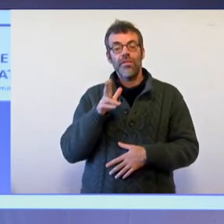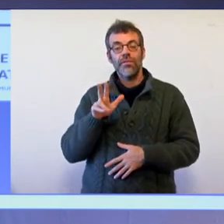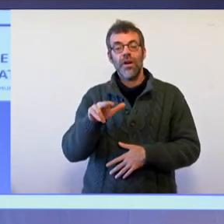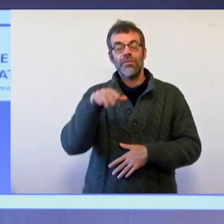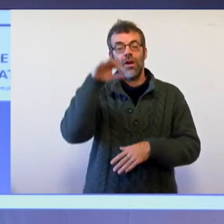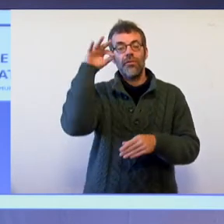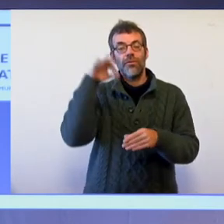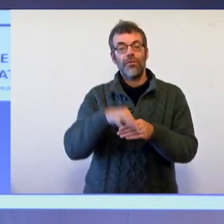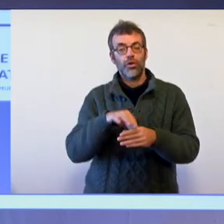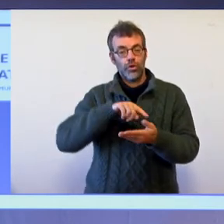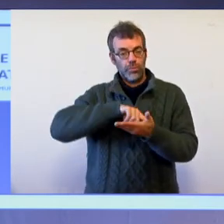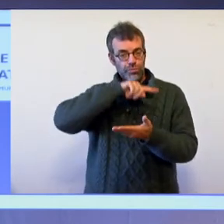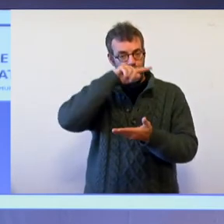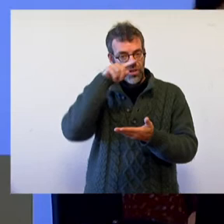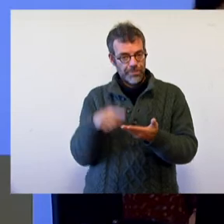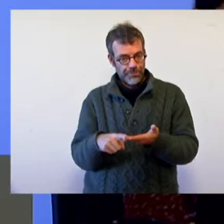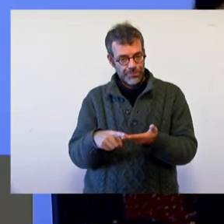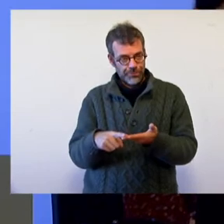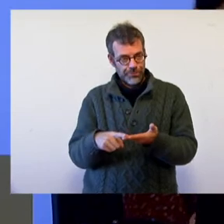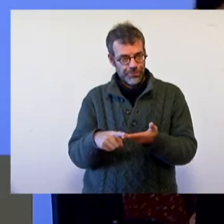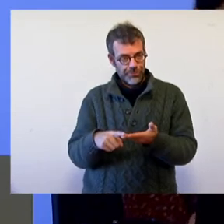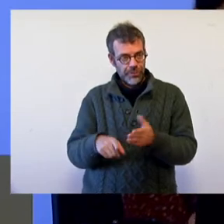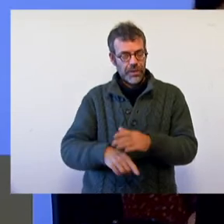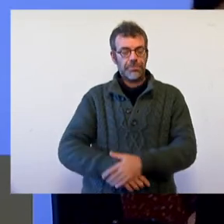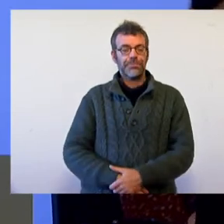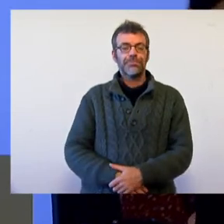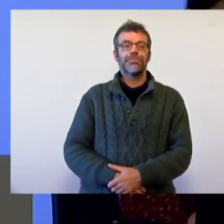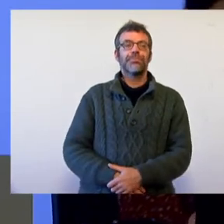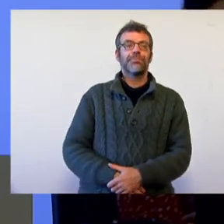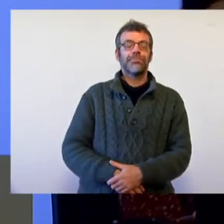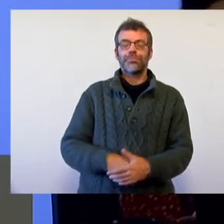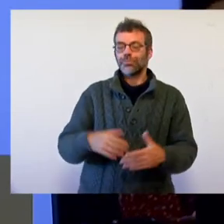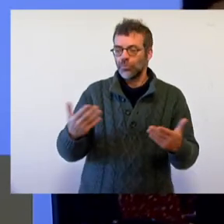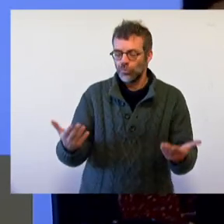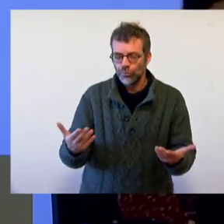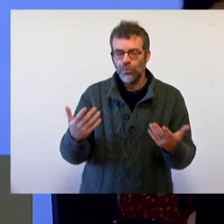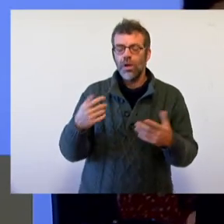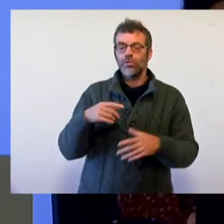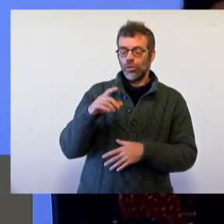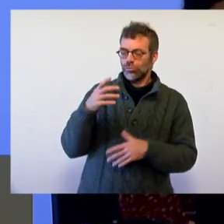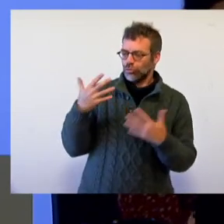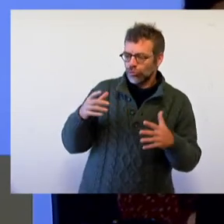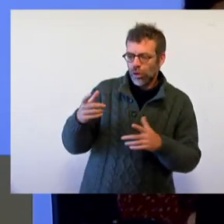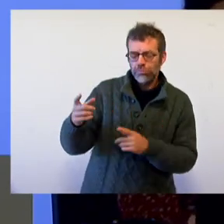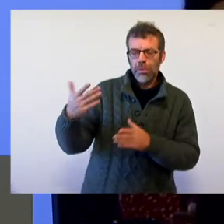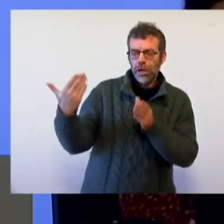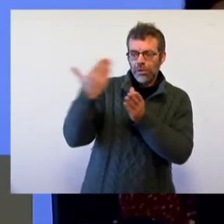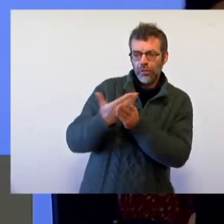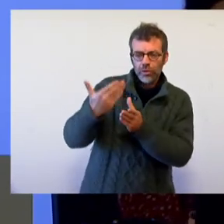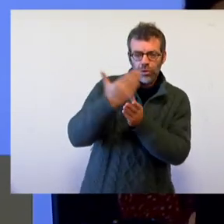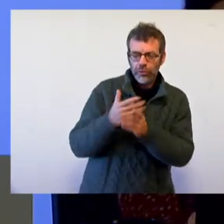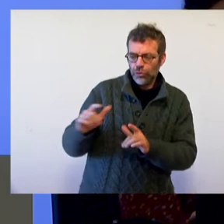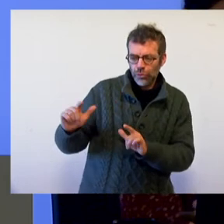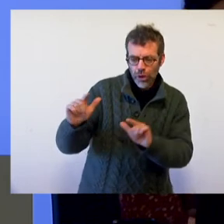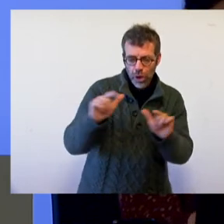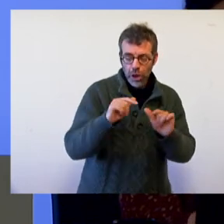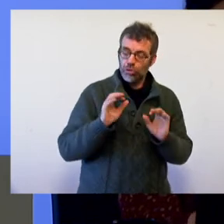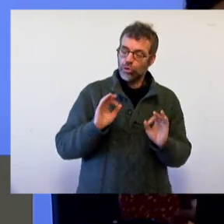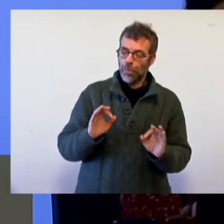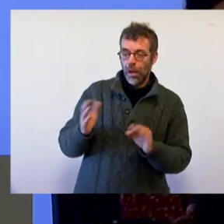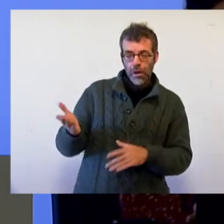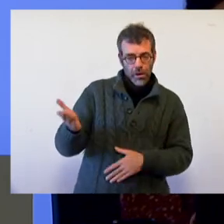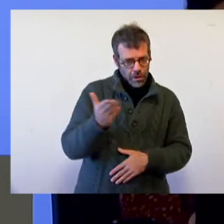budget. On voit déjà ce que seront les interventions et les positions des uns et des autres. Elles sont normales de la